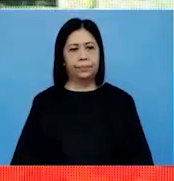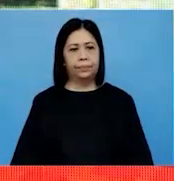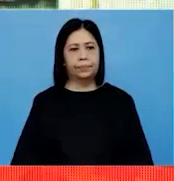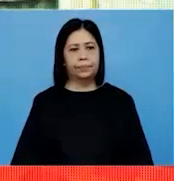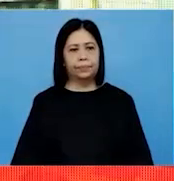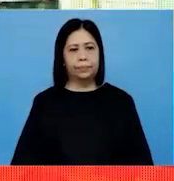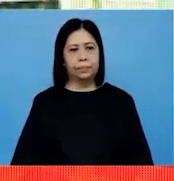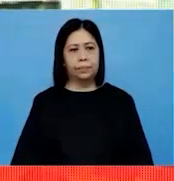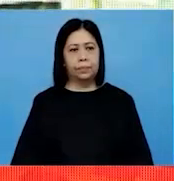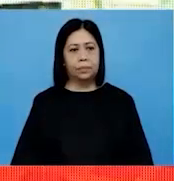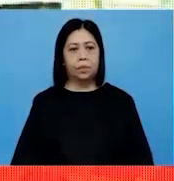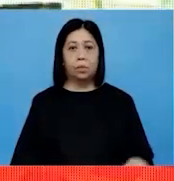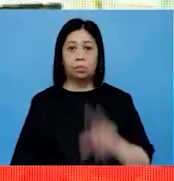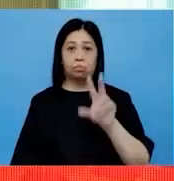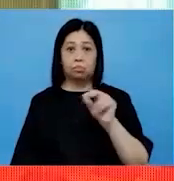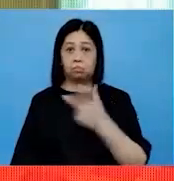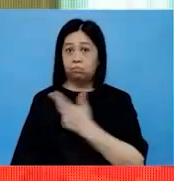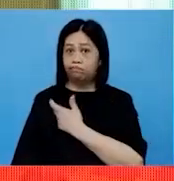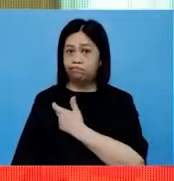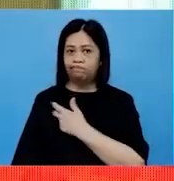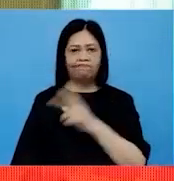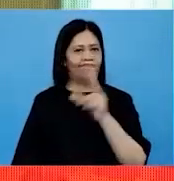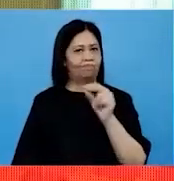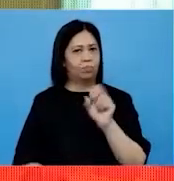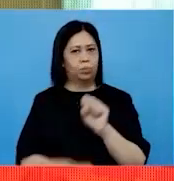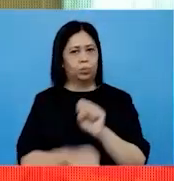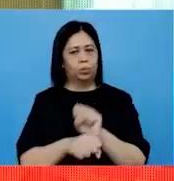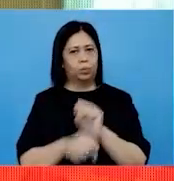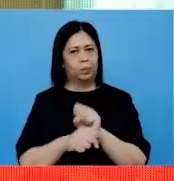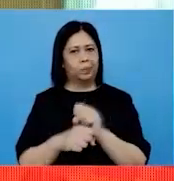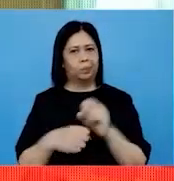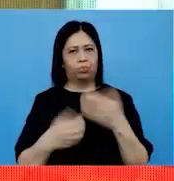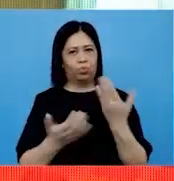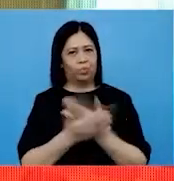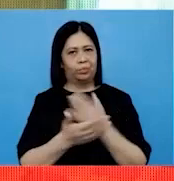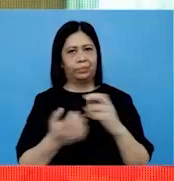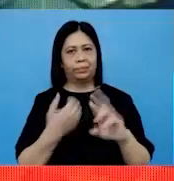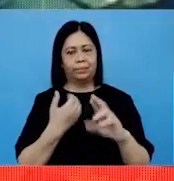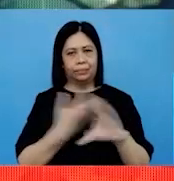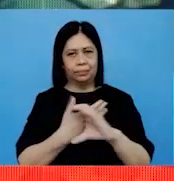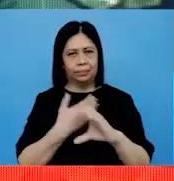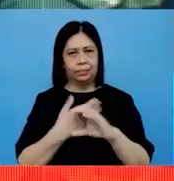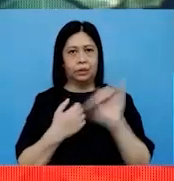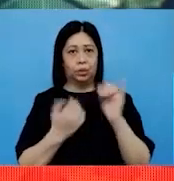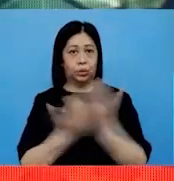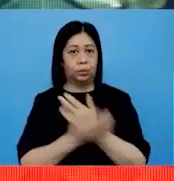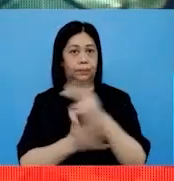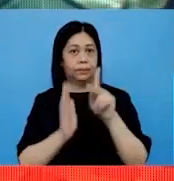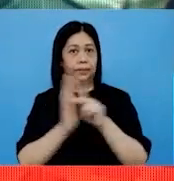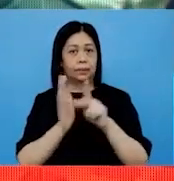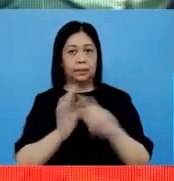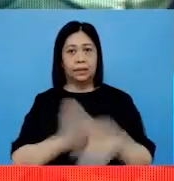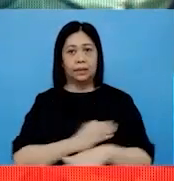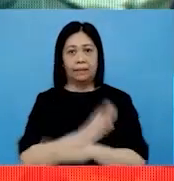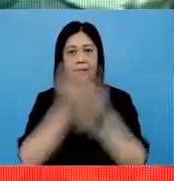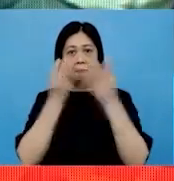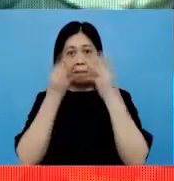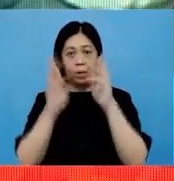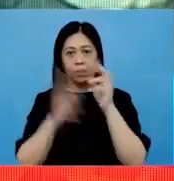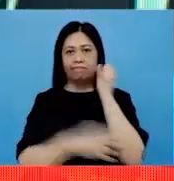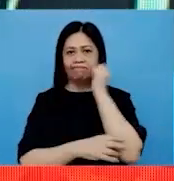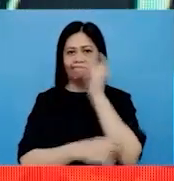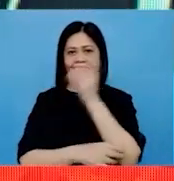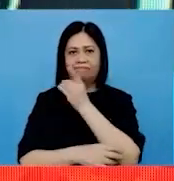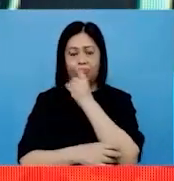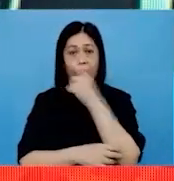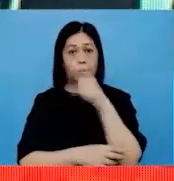No vaccination, no renewal of contract. Yan ang bagong patakaran ni Davao City Mayor Sara Duterte para sa